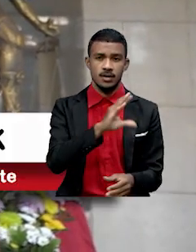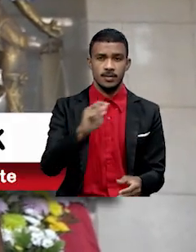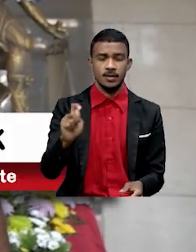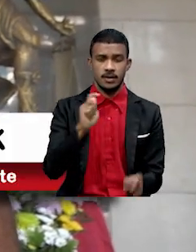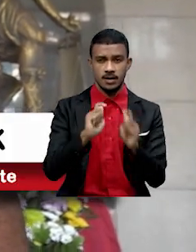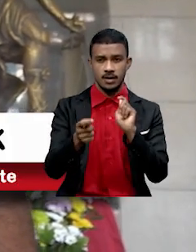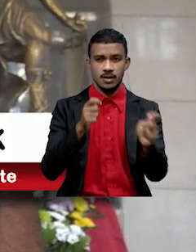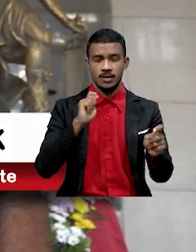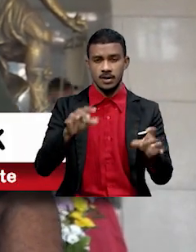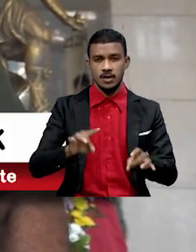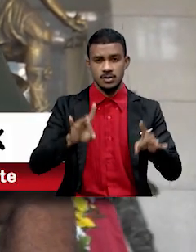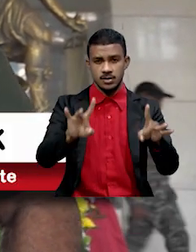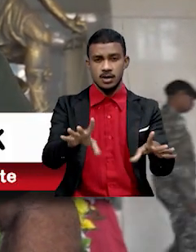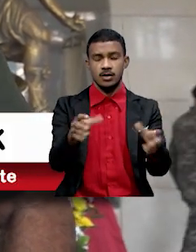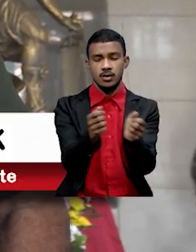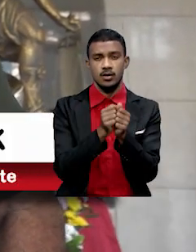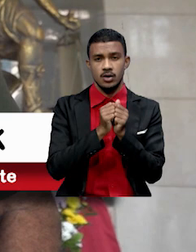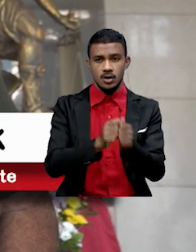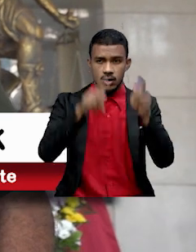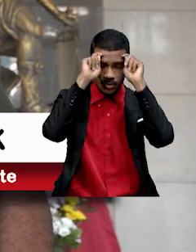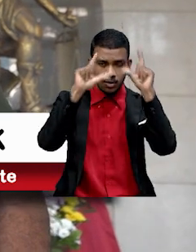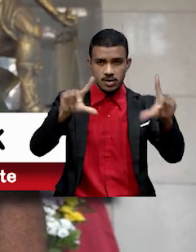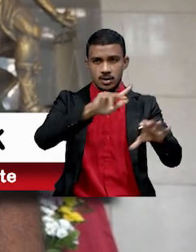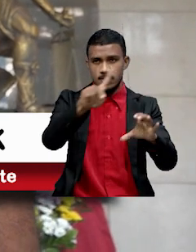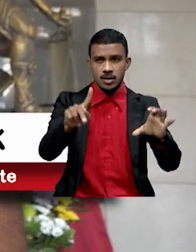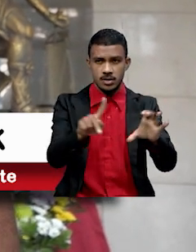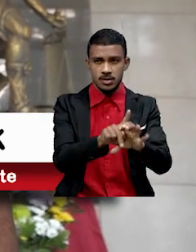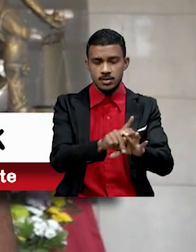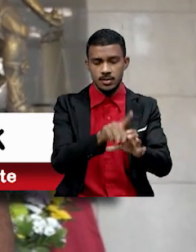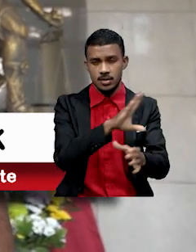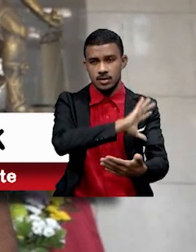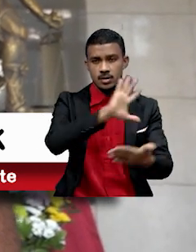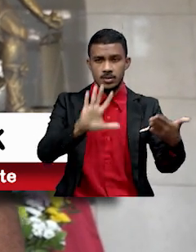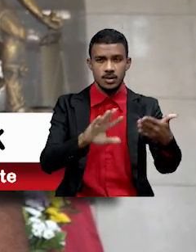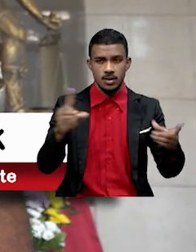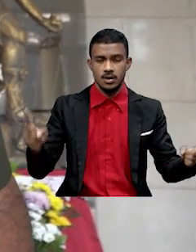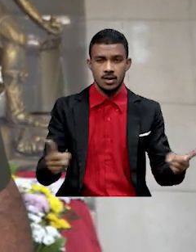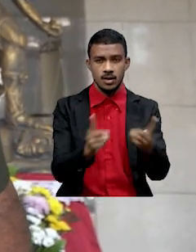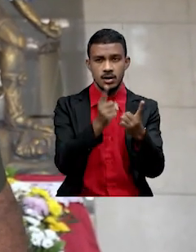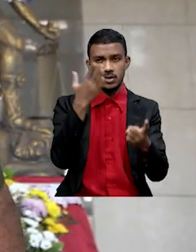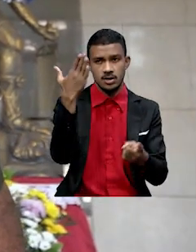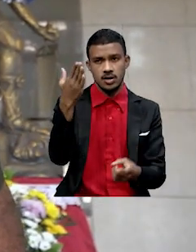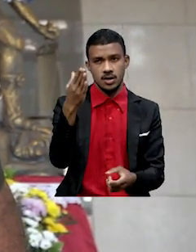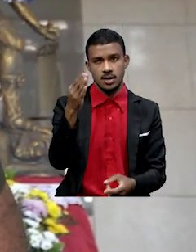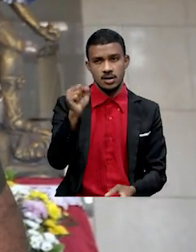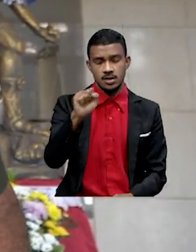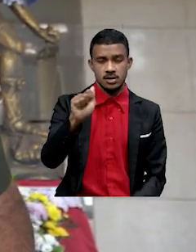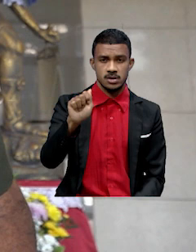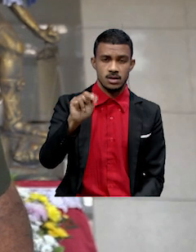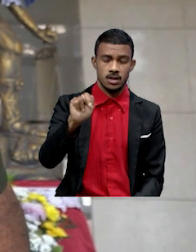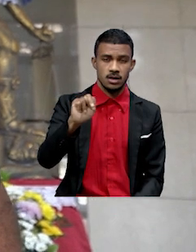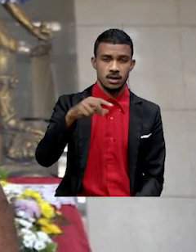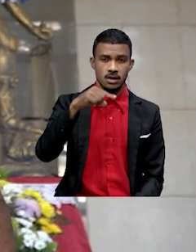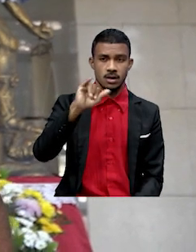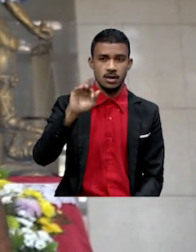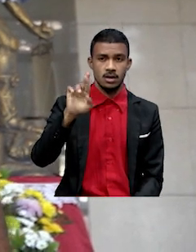entre Austrália e Timor Leste e depois foi nadar como participar de união de saída urba azul montanha sangria sangria dialogue ya.